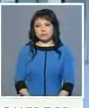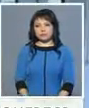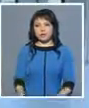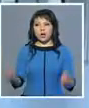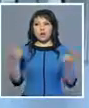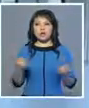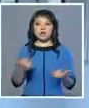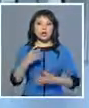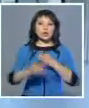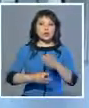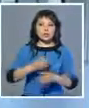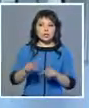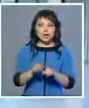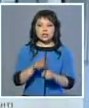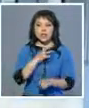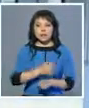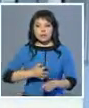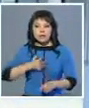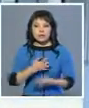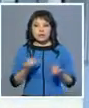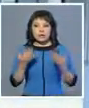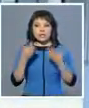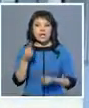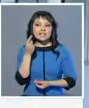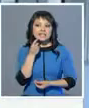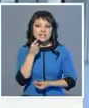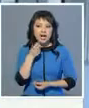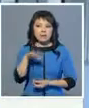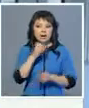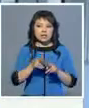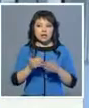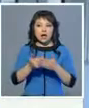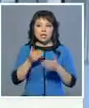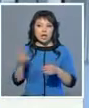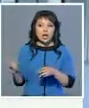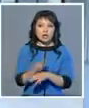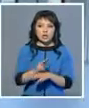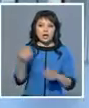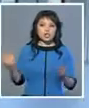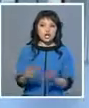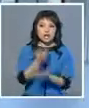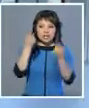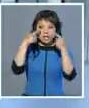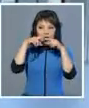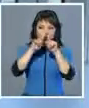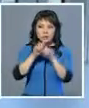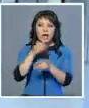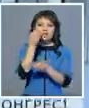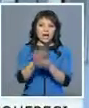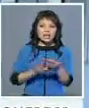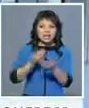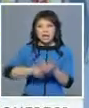Қазіргі дүние жүзінде енгізіліп жатқан тістің ауруларын алдын алудың жолын жаңа технологияларын, жаңа